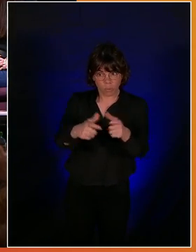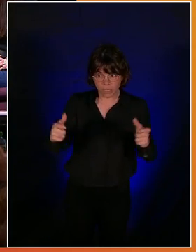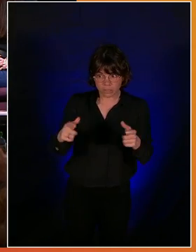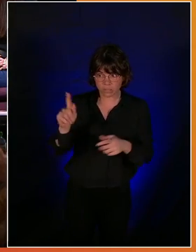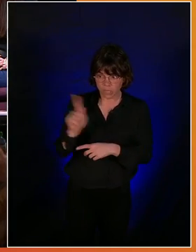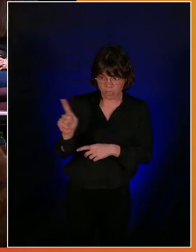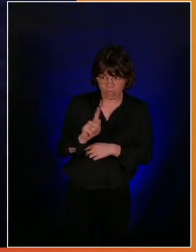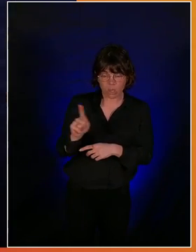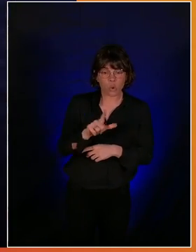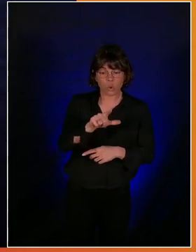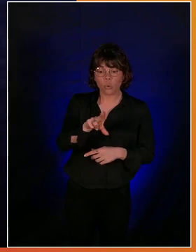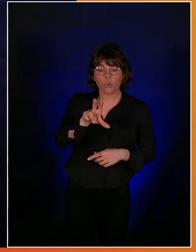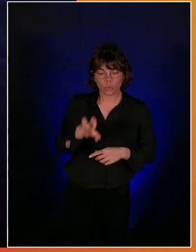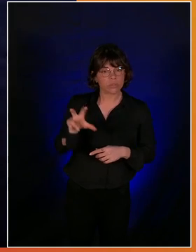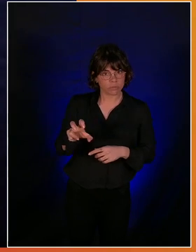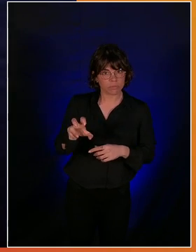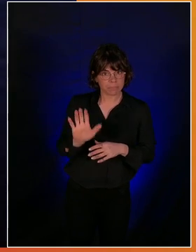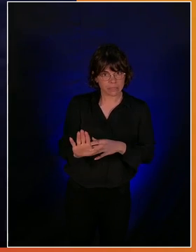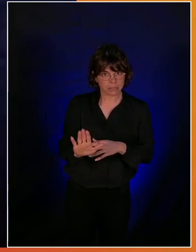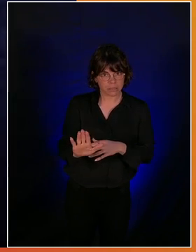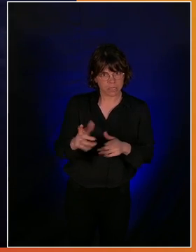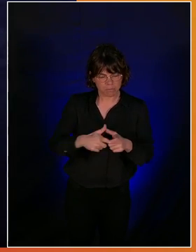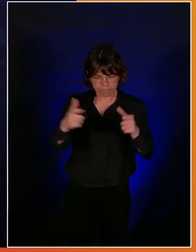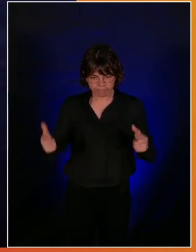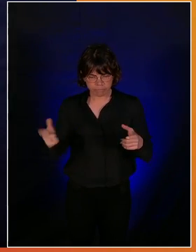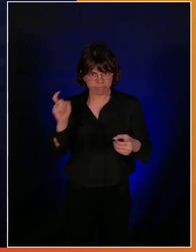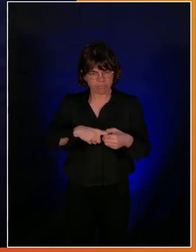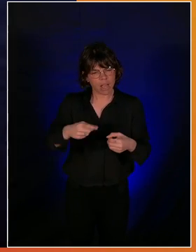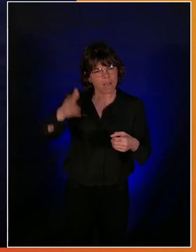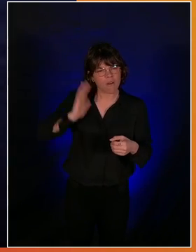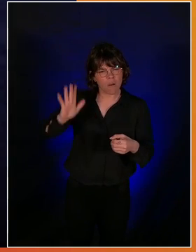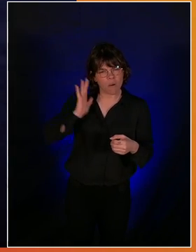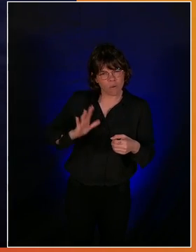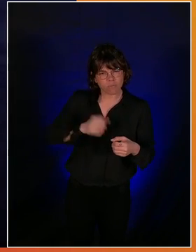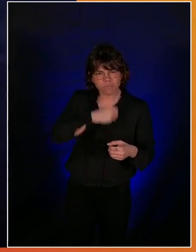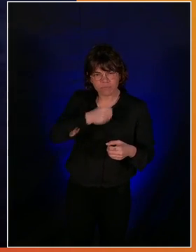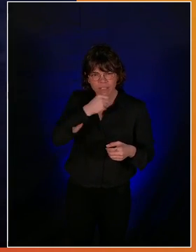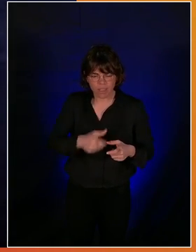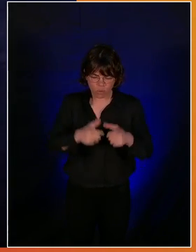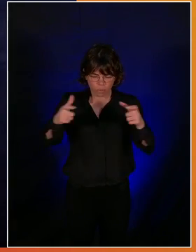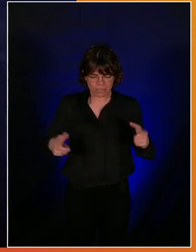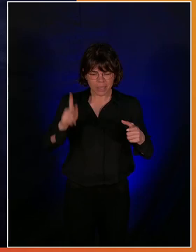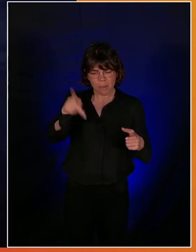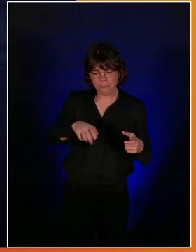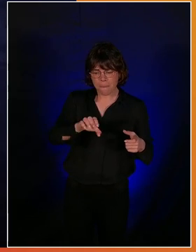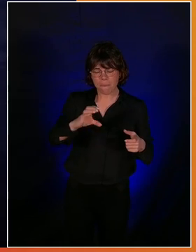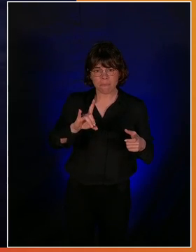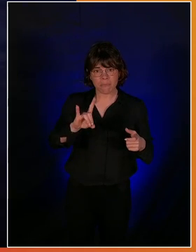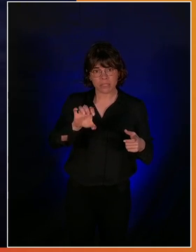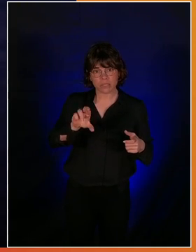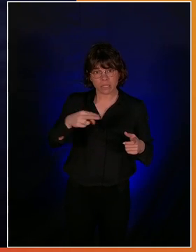n'est pas forcément très connu mais le groupe auquel on appartenait l'ét plus on est une ancienne entreprise du groupe Péchin je sais qu'il y en a d'autres dans la